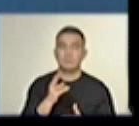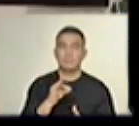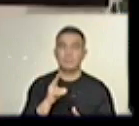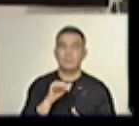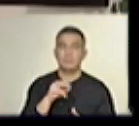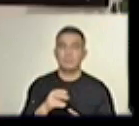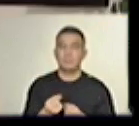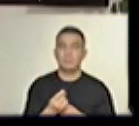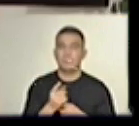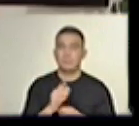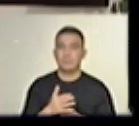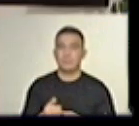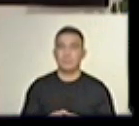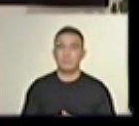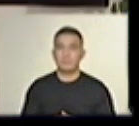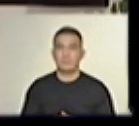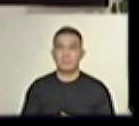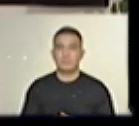bo'ladi. Demak,